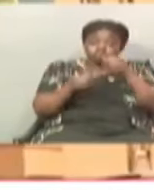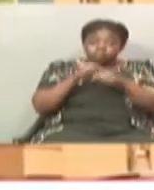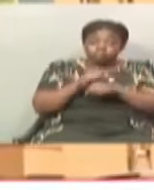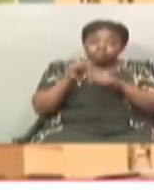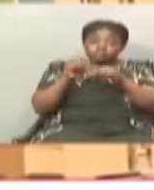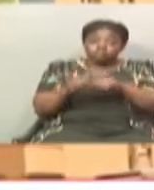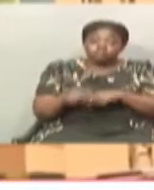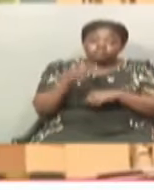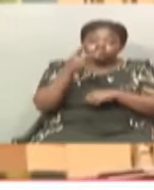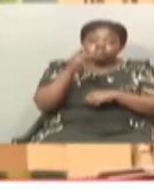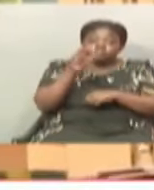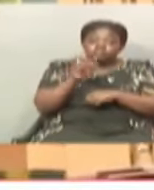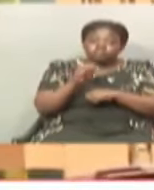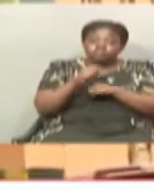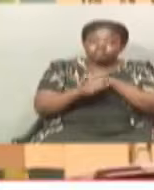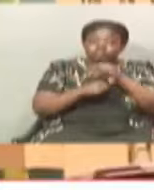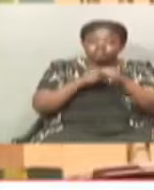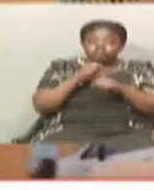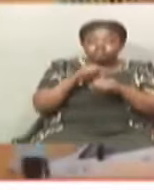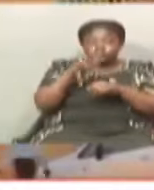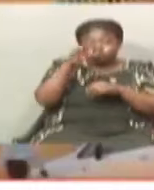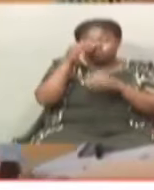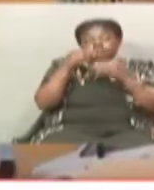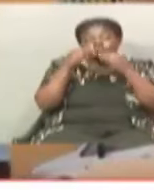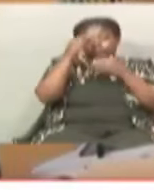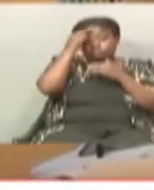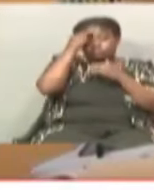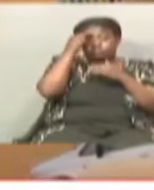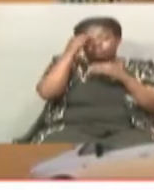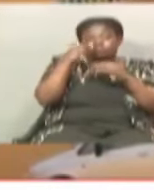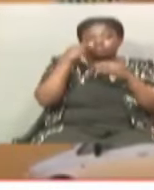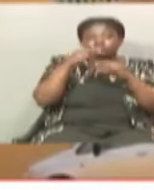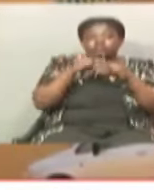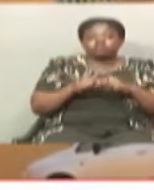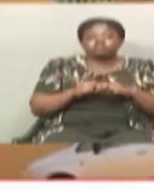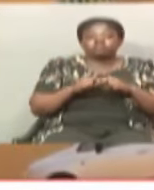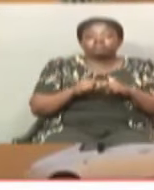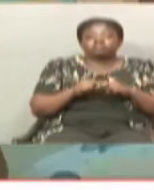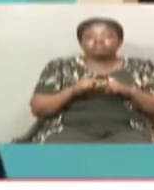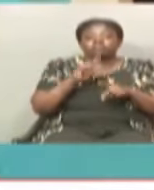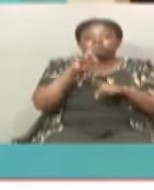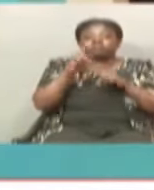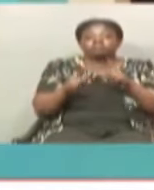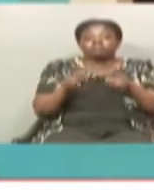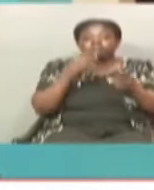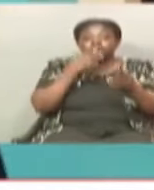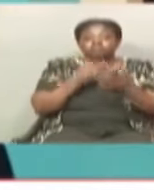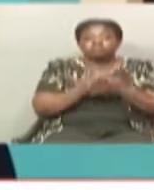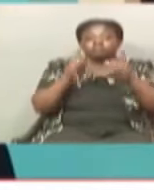8 mu nsiko y'ebyenjigiriza era ebaziza abayizi abakola ebigezo olw'okukuuma ekifaananyi ekirungi eky'essomero.